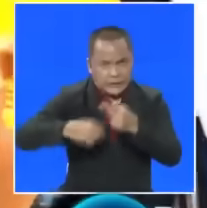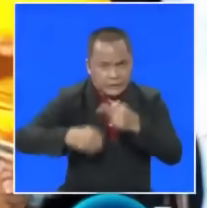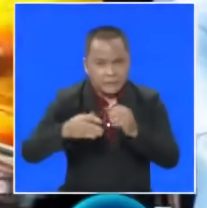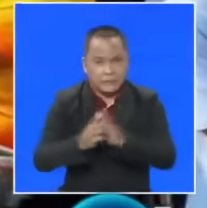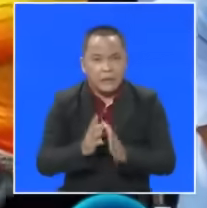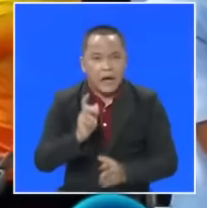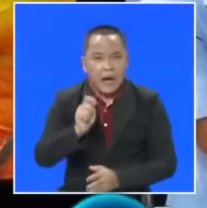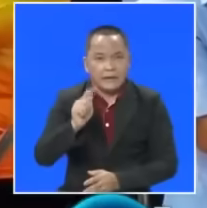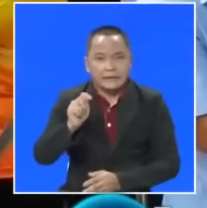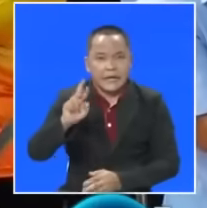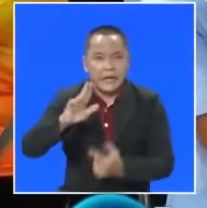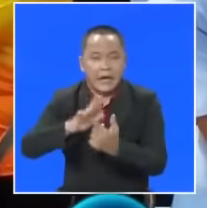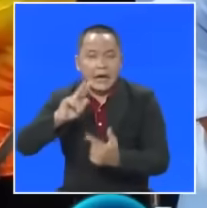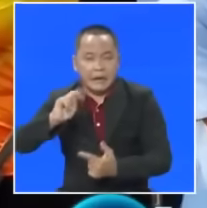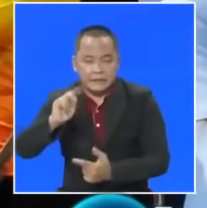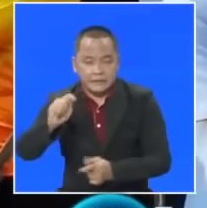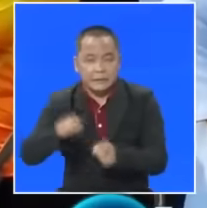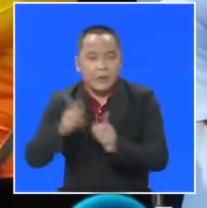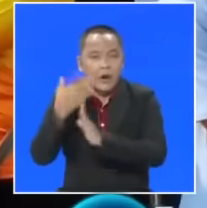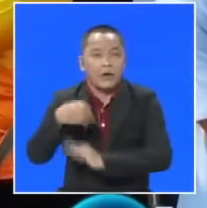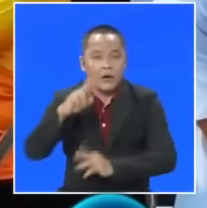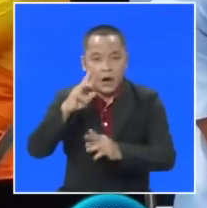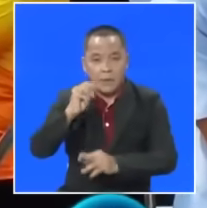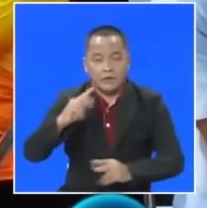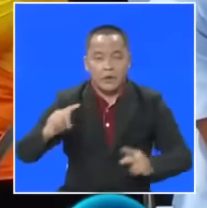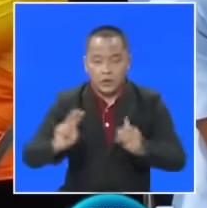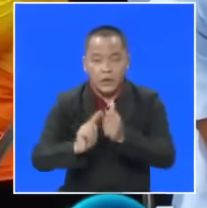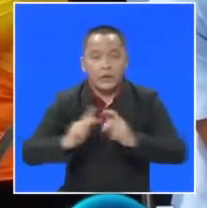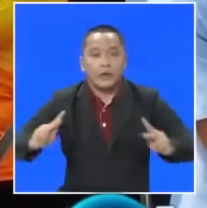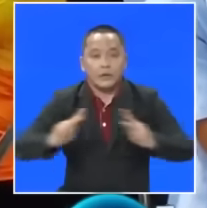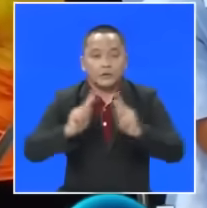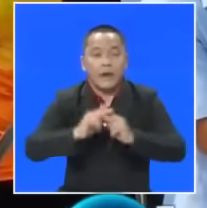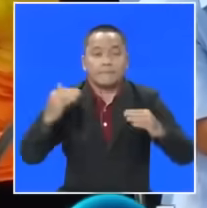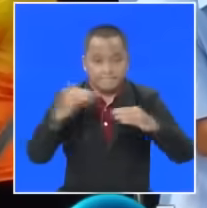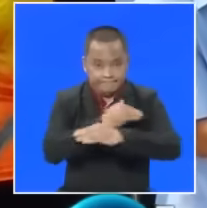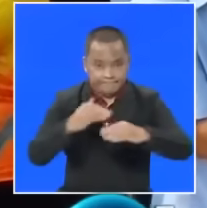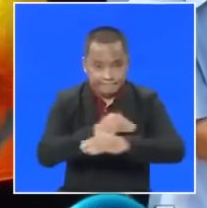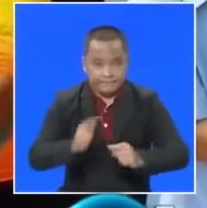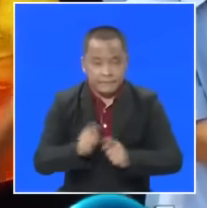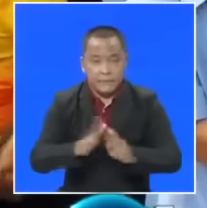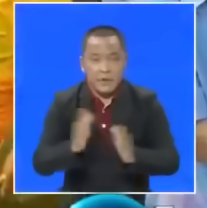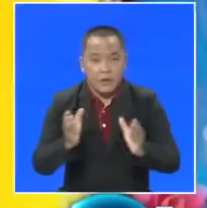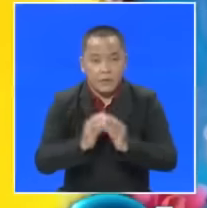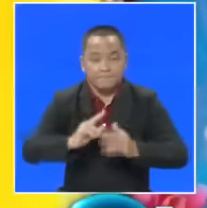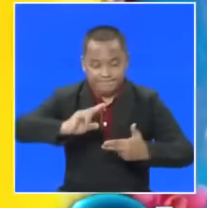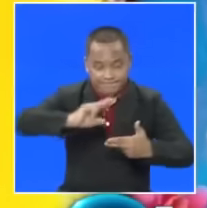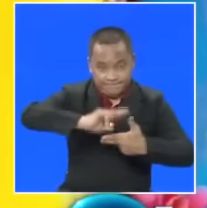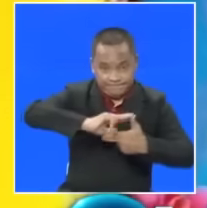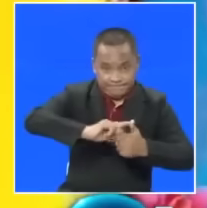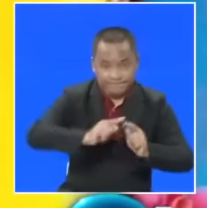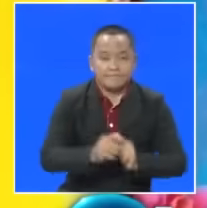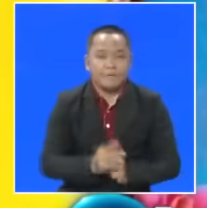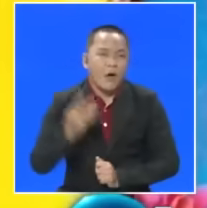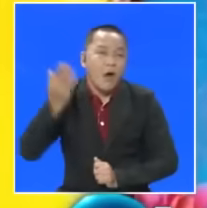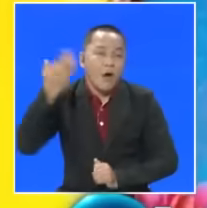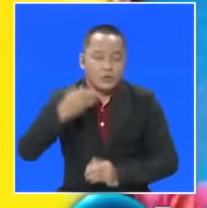ก็คืออธิรัตน์รัตนเศษอดีตรัฐมนตรีช่วยว่าการกระทรวงคมนาคมจากพรรคพลังประชารัฐเก่